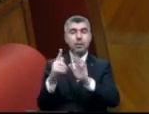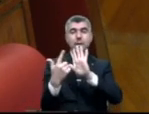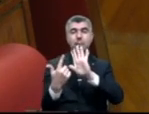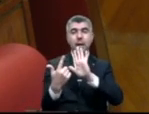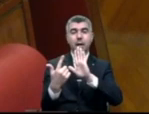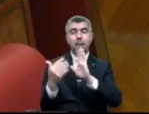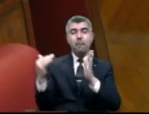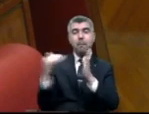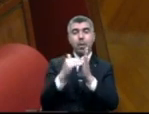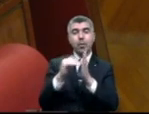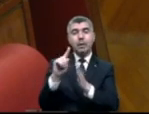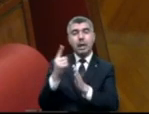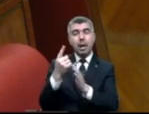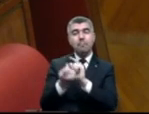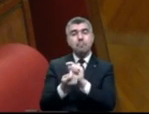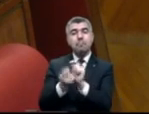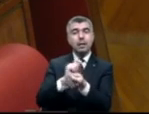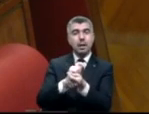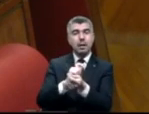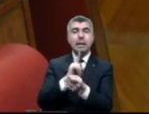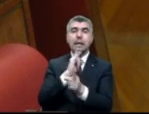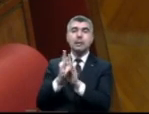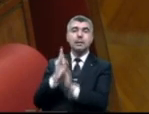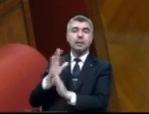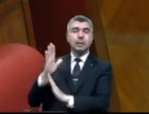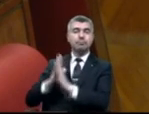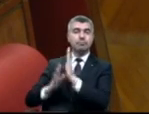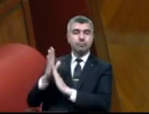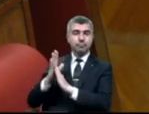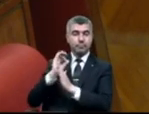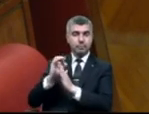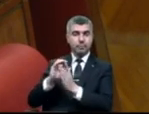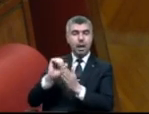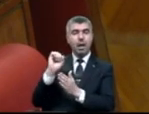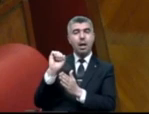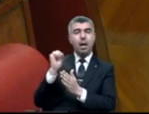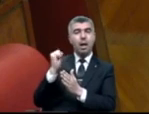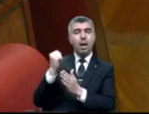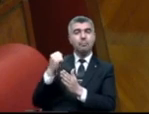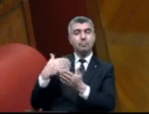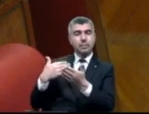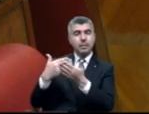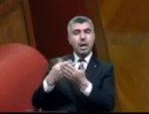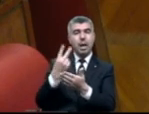ديال الدرهم من أجل إنجاز أشغال استبدال الأعمدة المتلاشية وصيانة الشبكة المعنية خلال السنوات ما